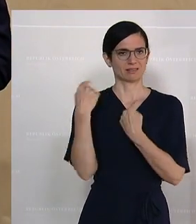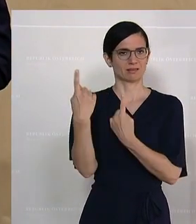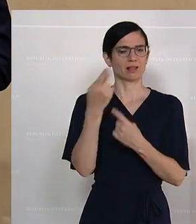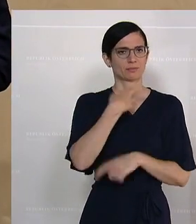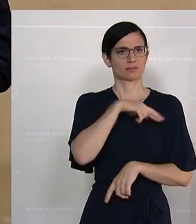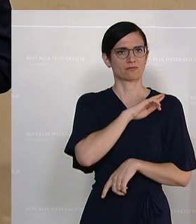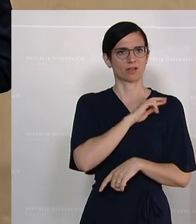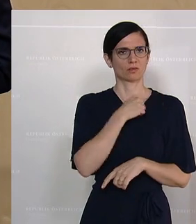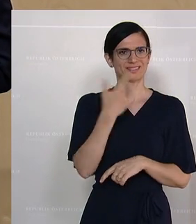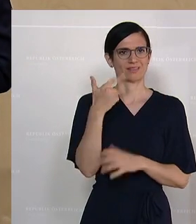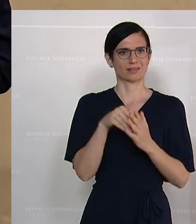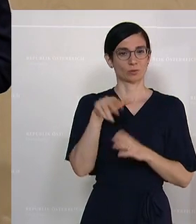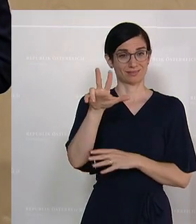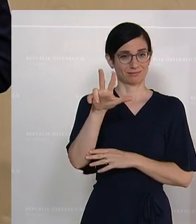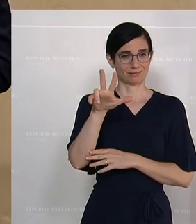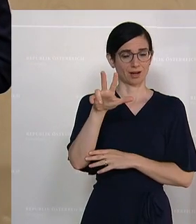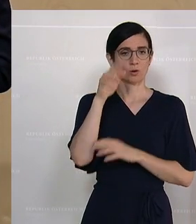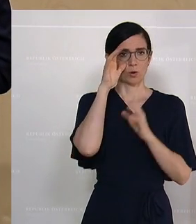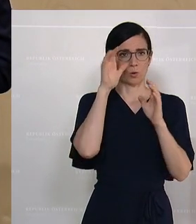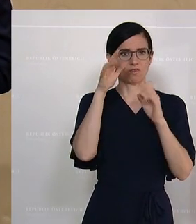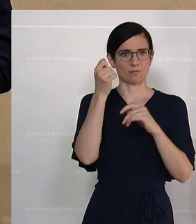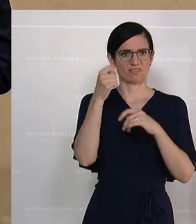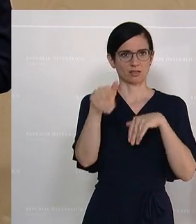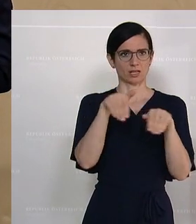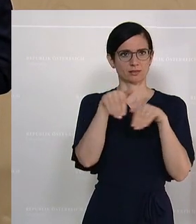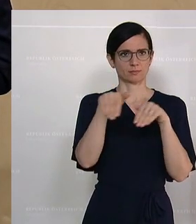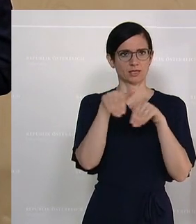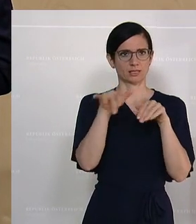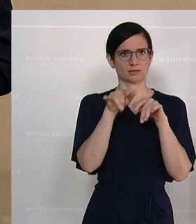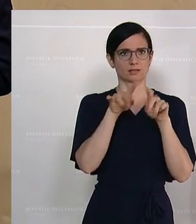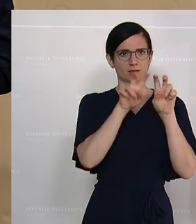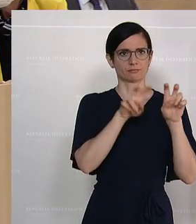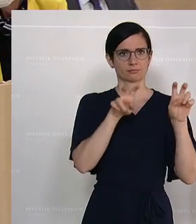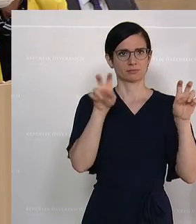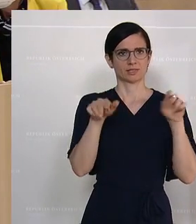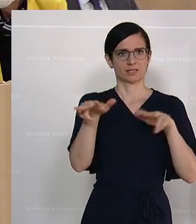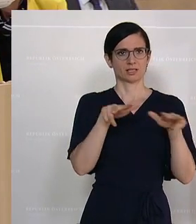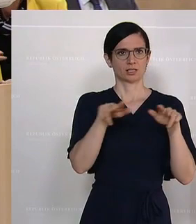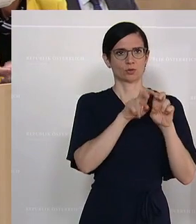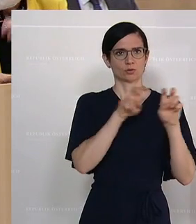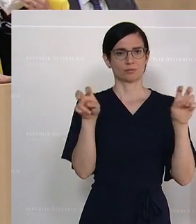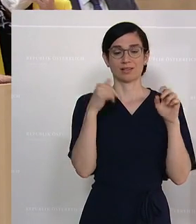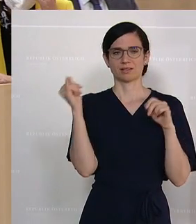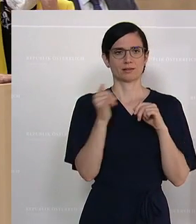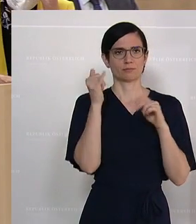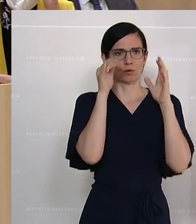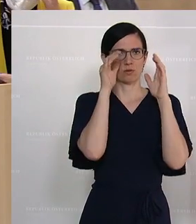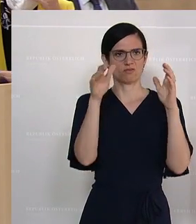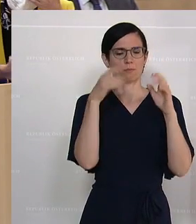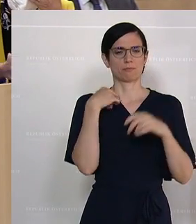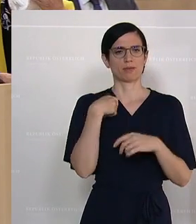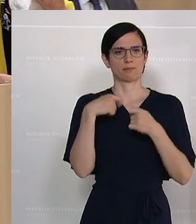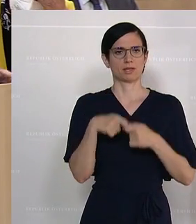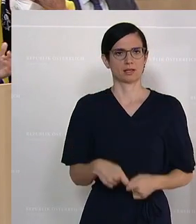seit 2003 sitzen vp finanzminister auf die regierungsbank immer mitglieder der svp